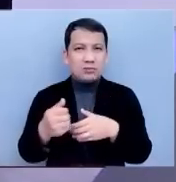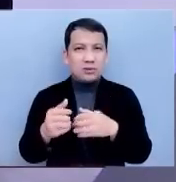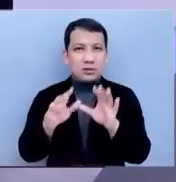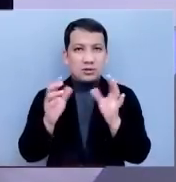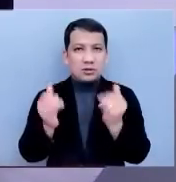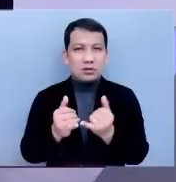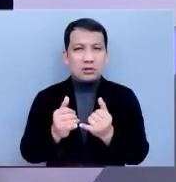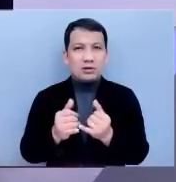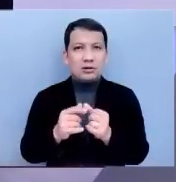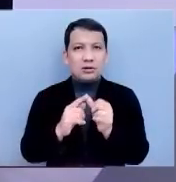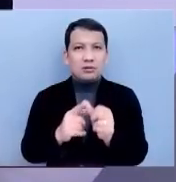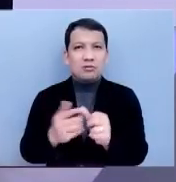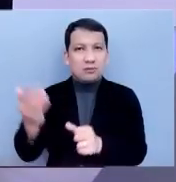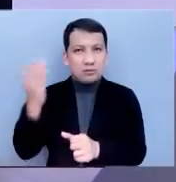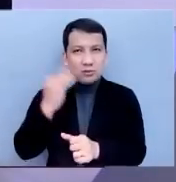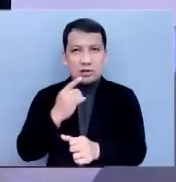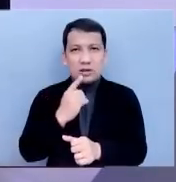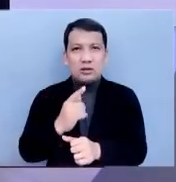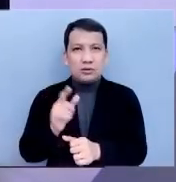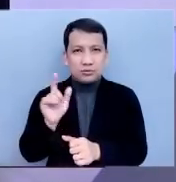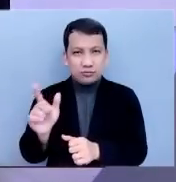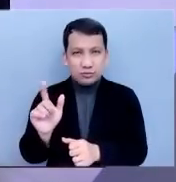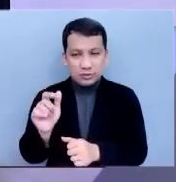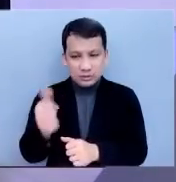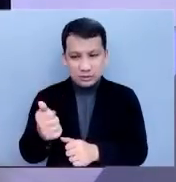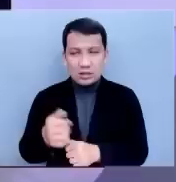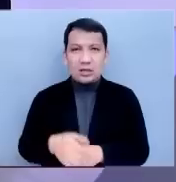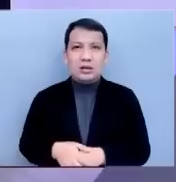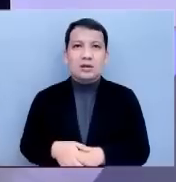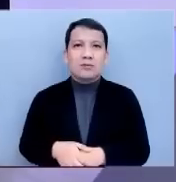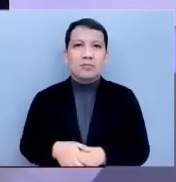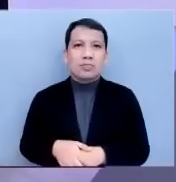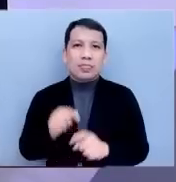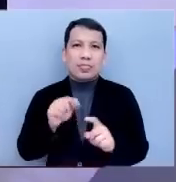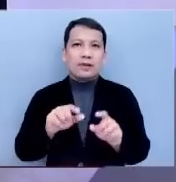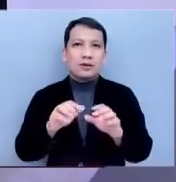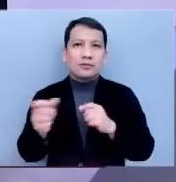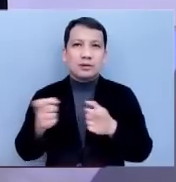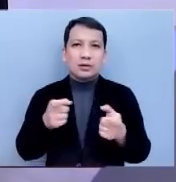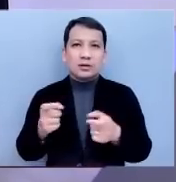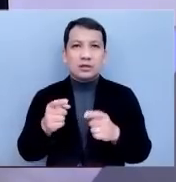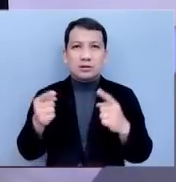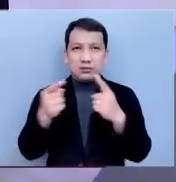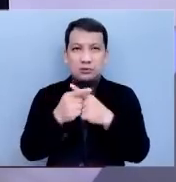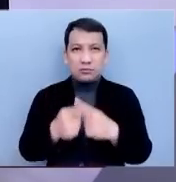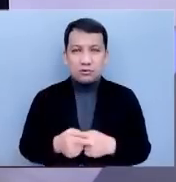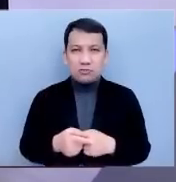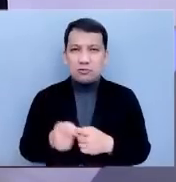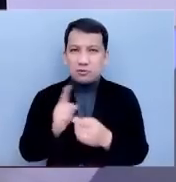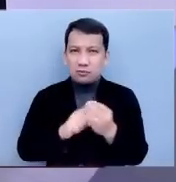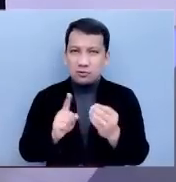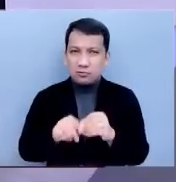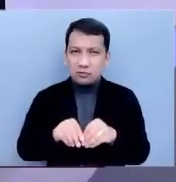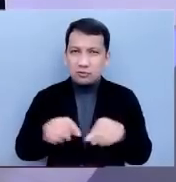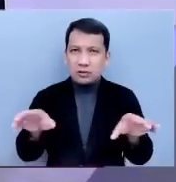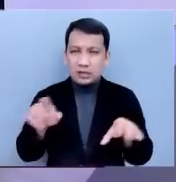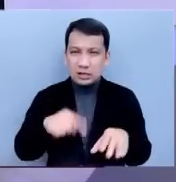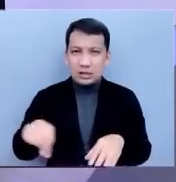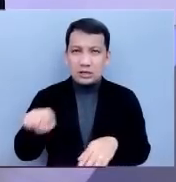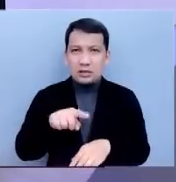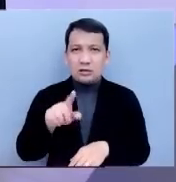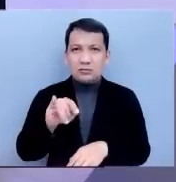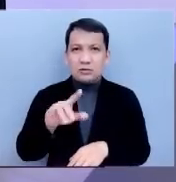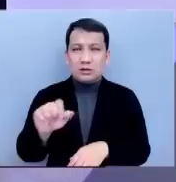Logitech ay noon pa pong taong 2010. Isa ito sa mga controversial na umiikot doon po sa Titan